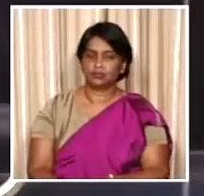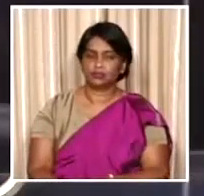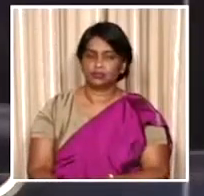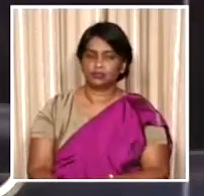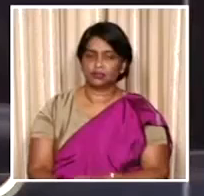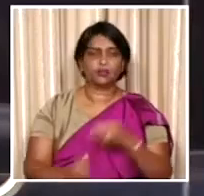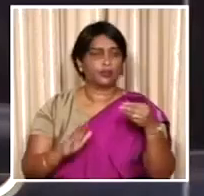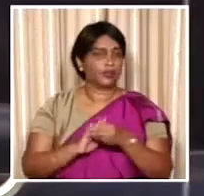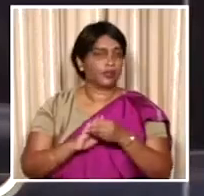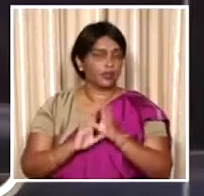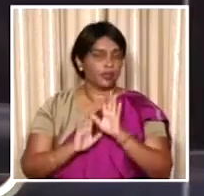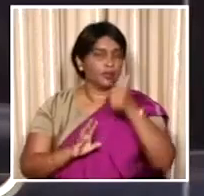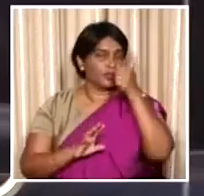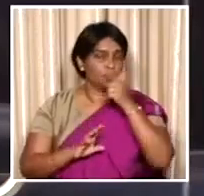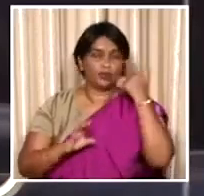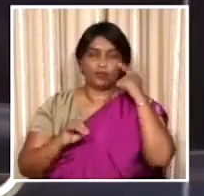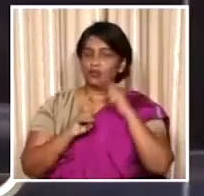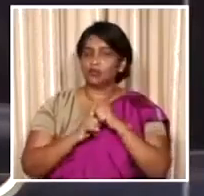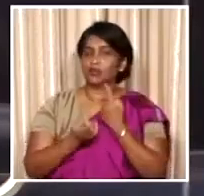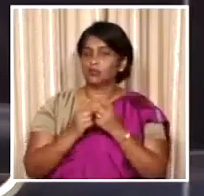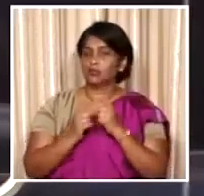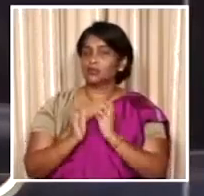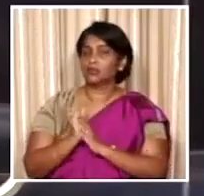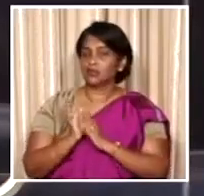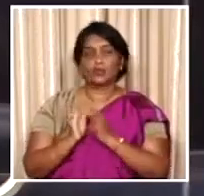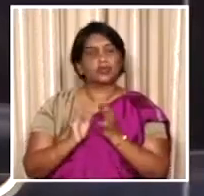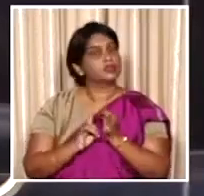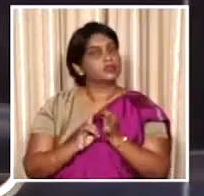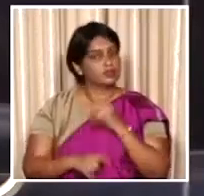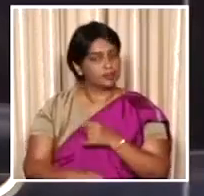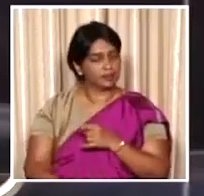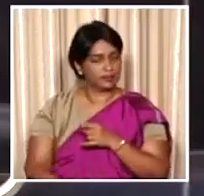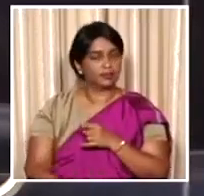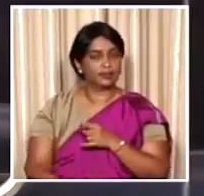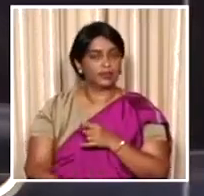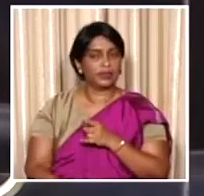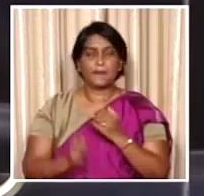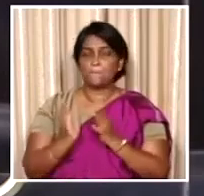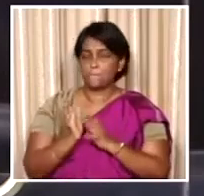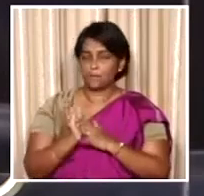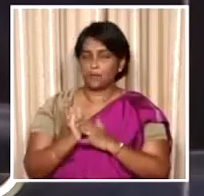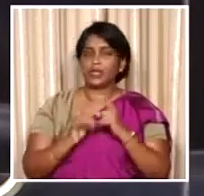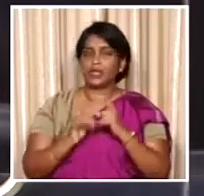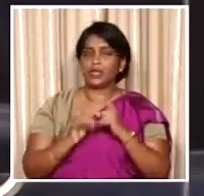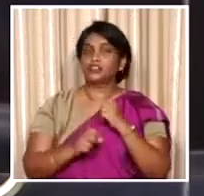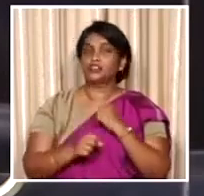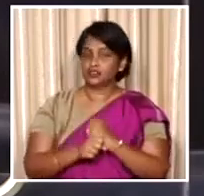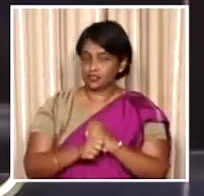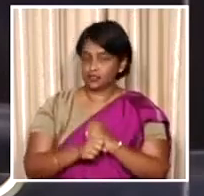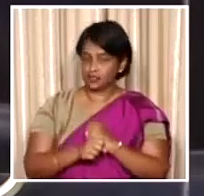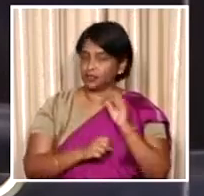අල්ලාස් හා දූෂණ චෝදනා විමර්ශන කොමිෂන් සභාවේ සභාපති සමාජිකයන් සහ අධ්‍යක්ෂ ජෙනරාල්